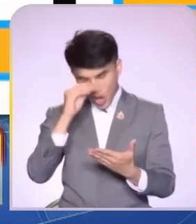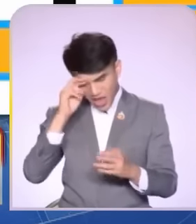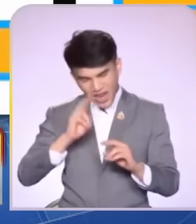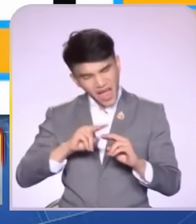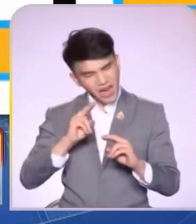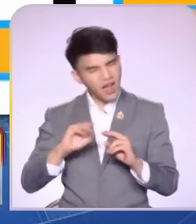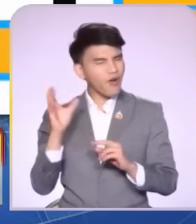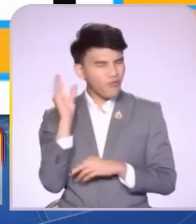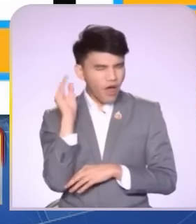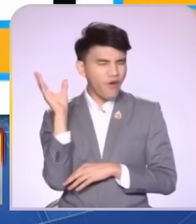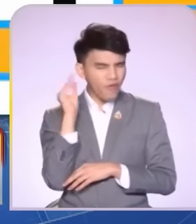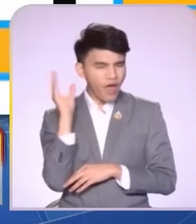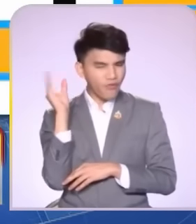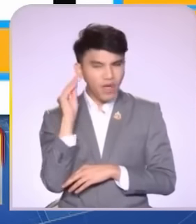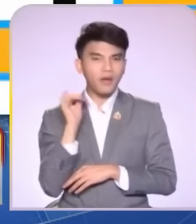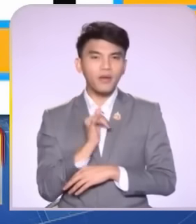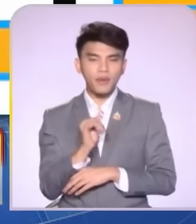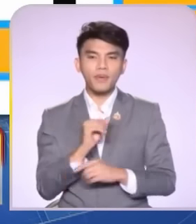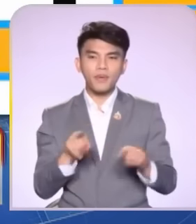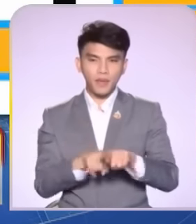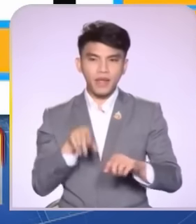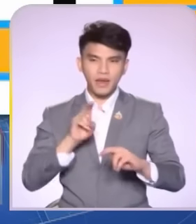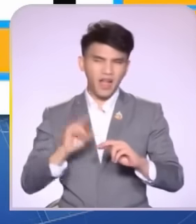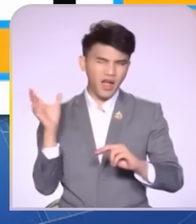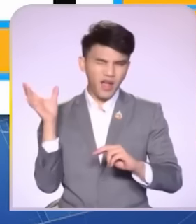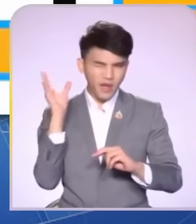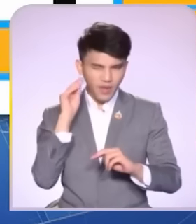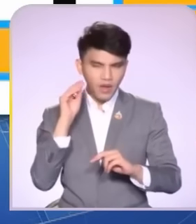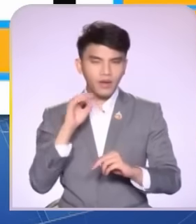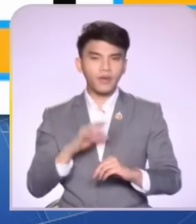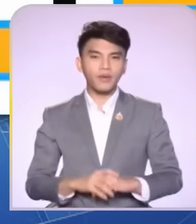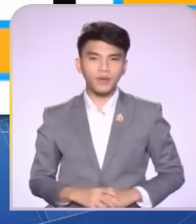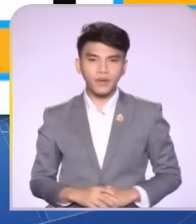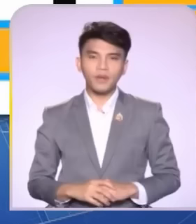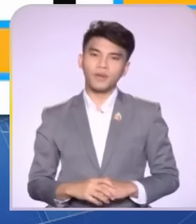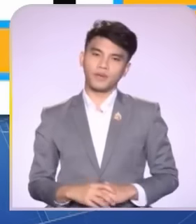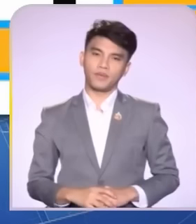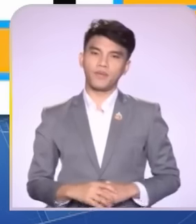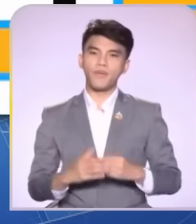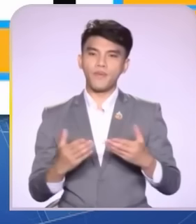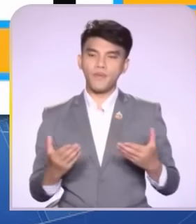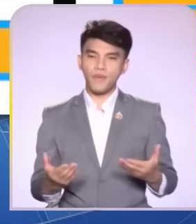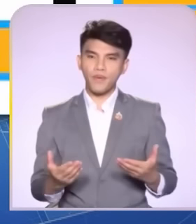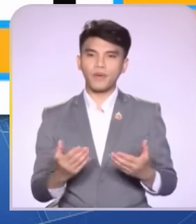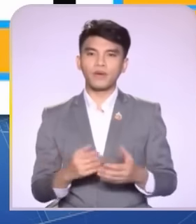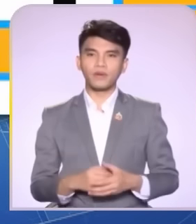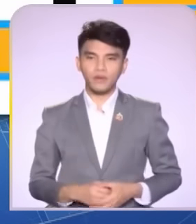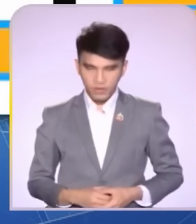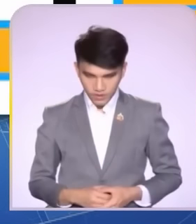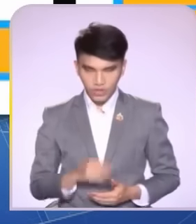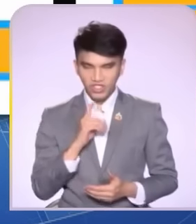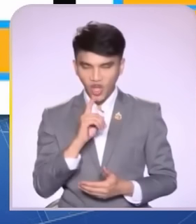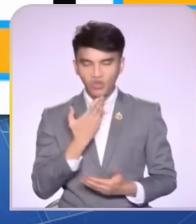าเรียนใช่ไหมพี่ก็ไปนั่งฟังกับเขาไปนั่งฟัง ค่ะ แล้วจบตรงไหน เนี่ยจบตรงที่ เปิดบินใช่ไหม ให้เ